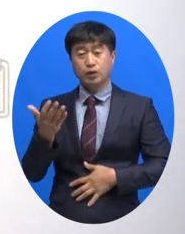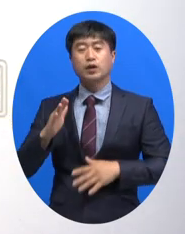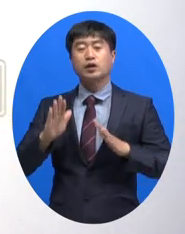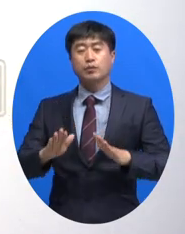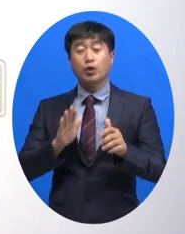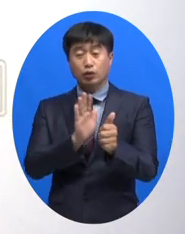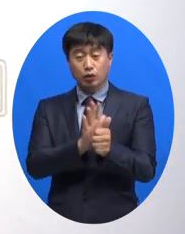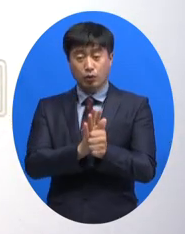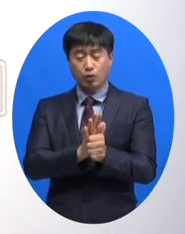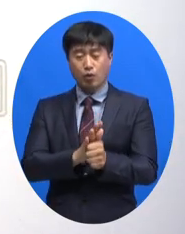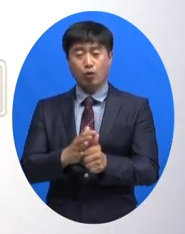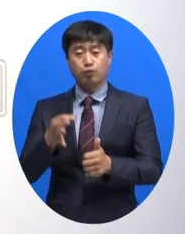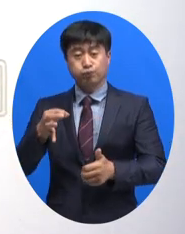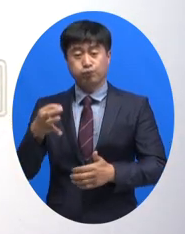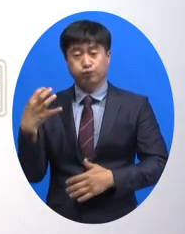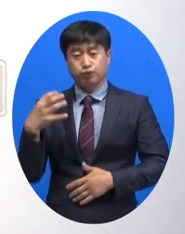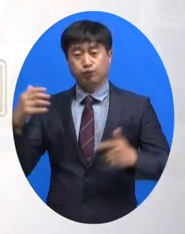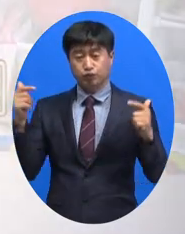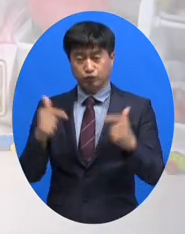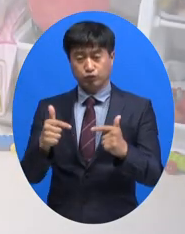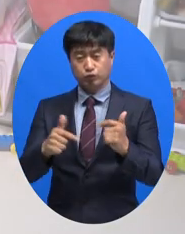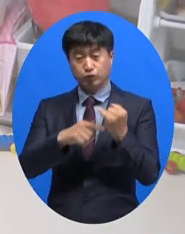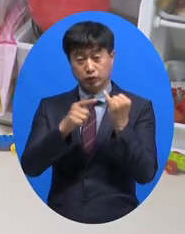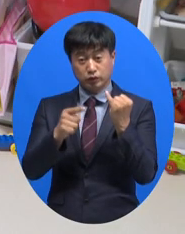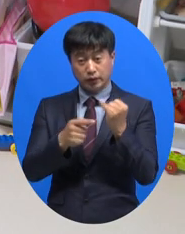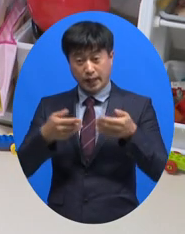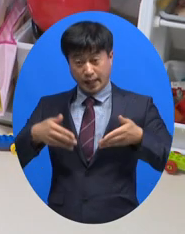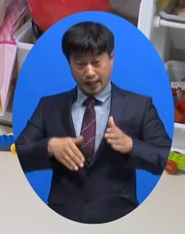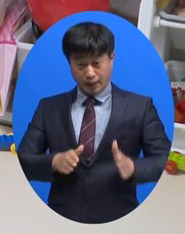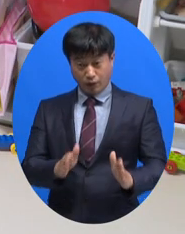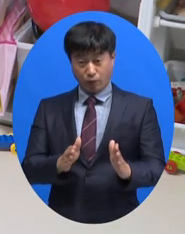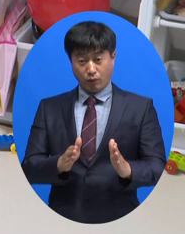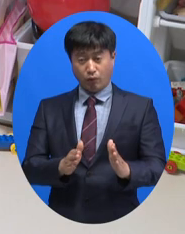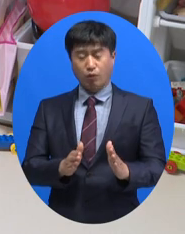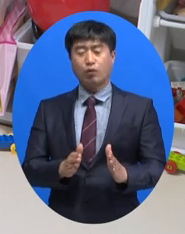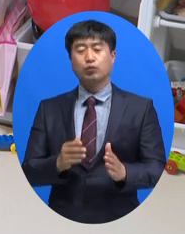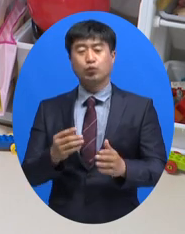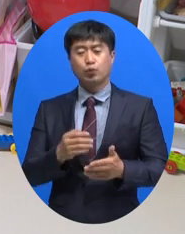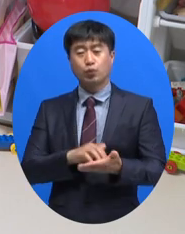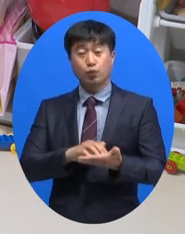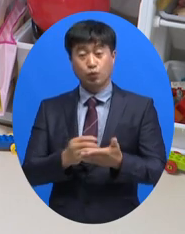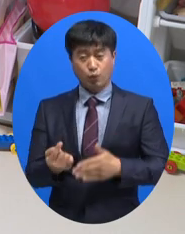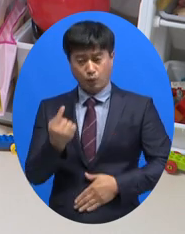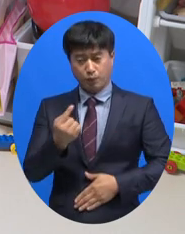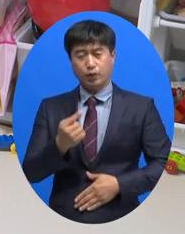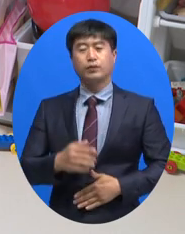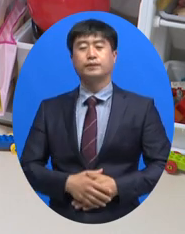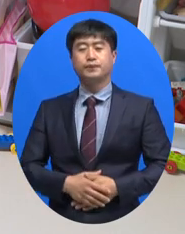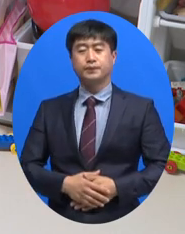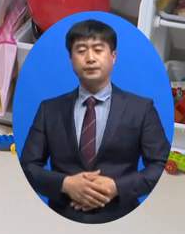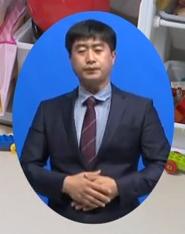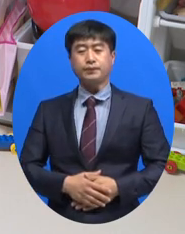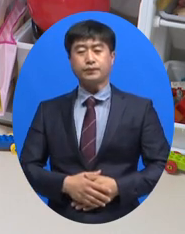부담은 덜고 출산율을 높이는 데 기여하고 있습니다. 경기CTV 최창순입니다.